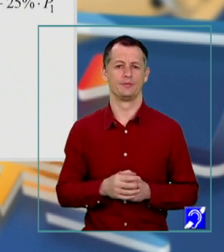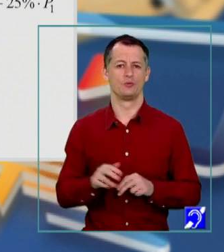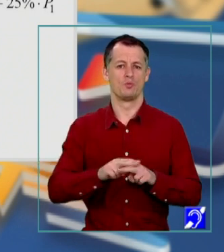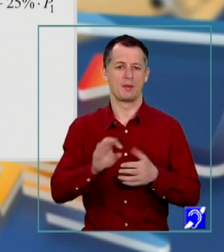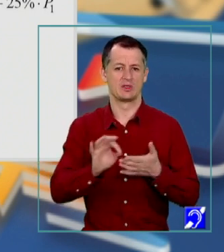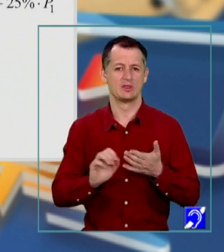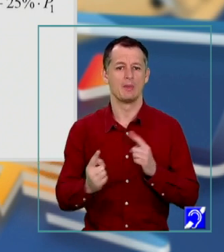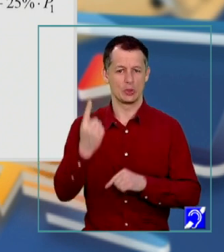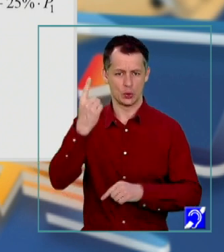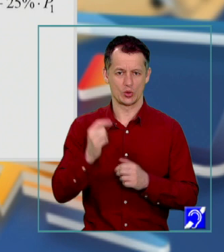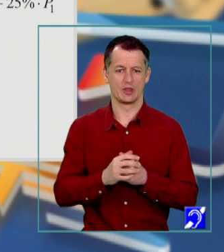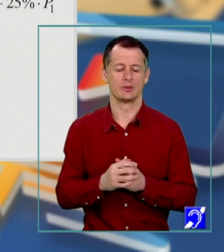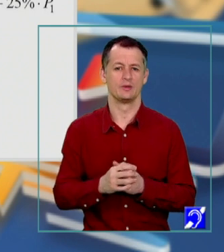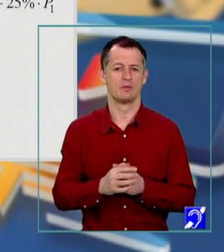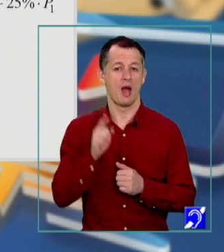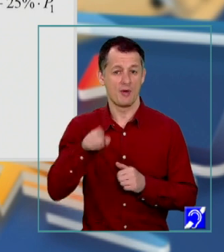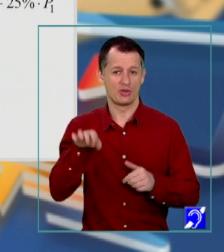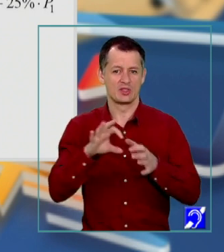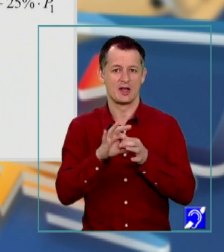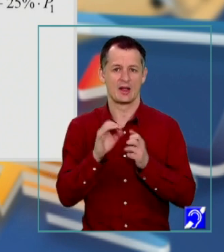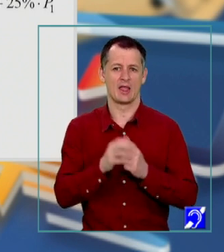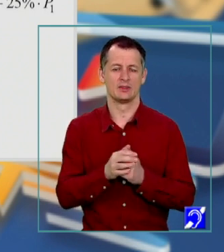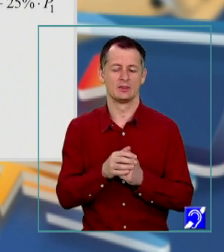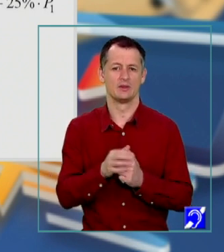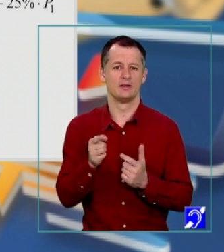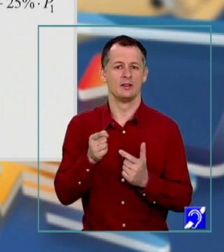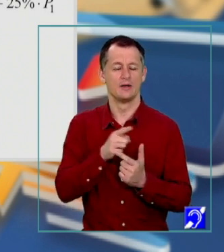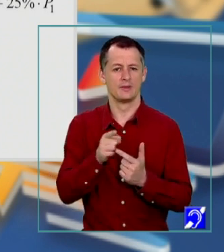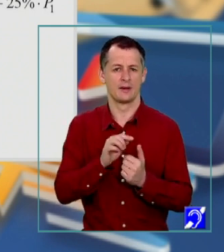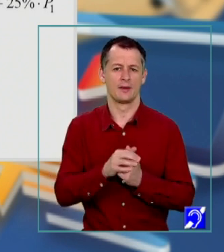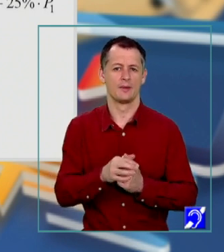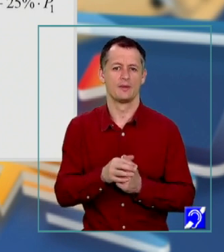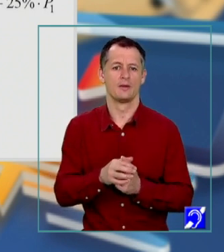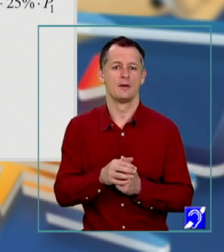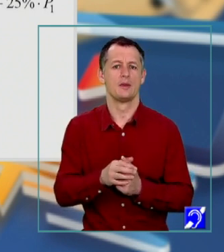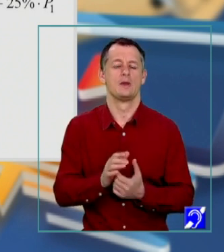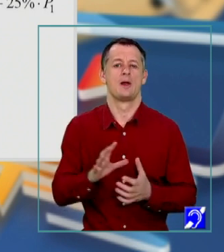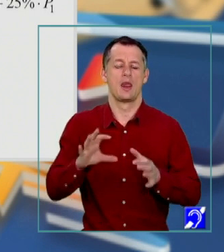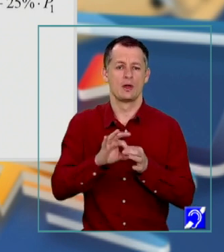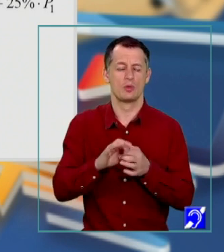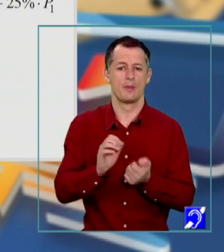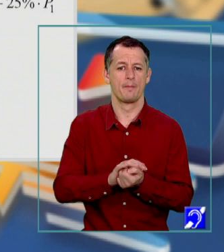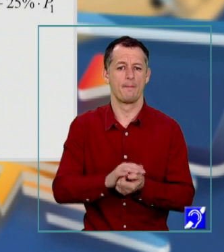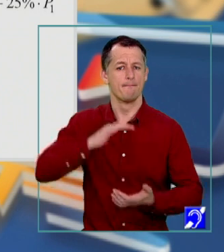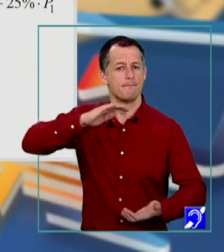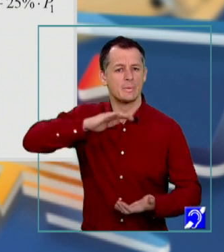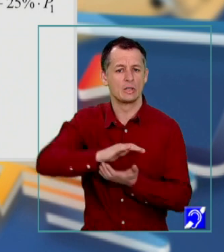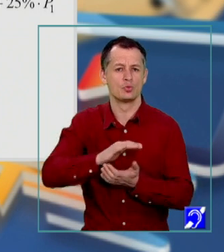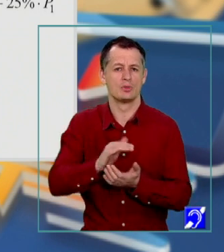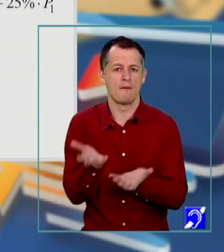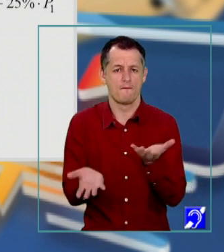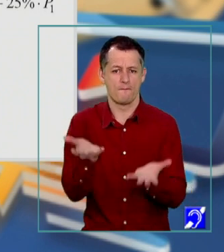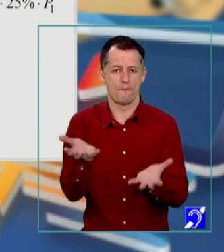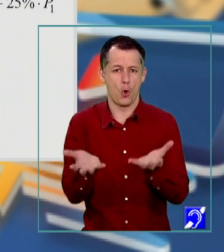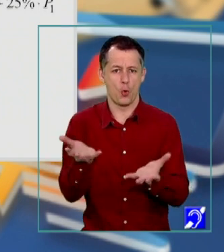sus, aveam această relație între parametrii presiune-volum în cele două stări. O